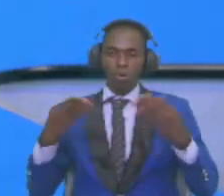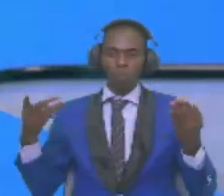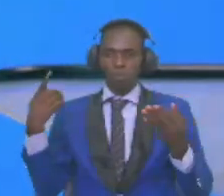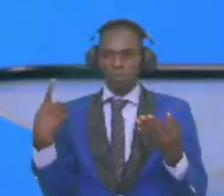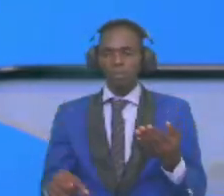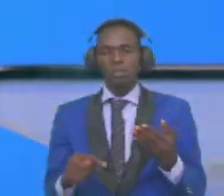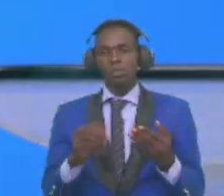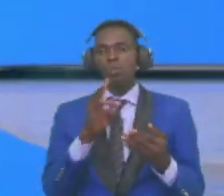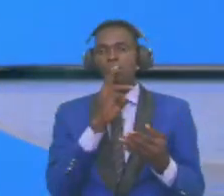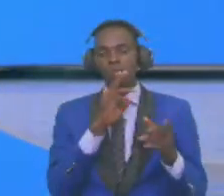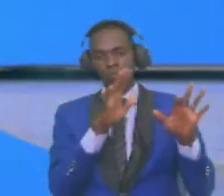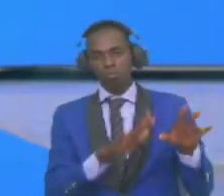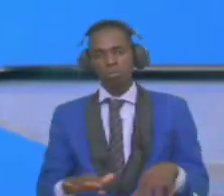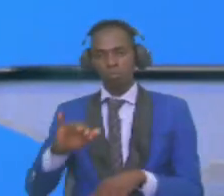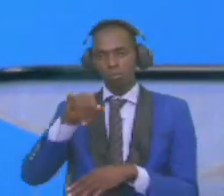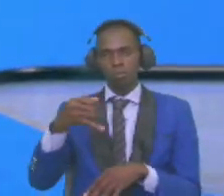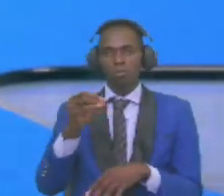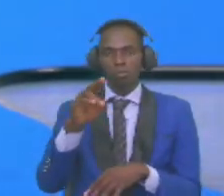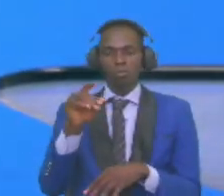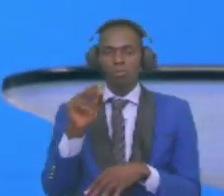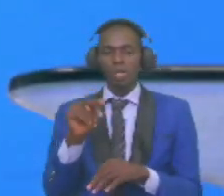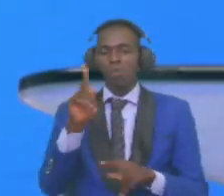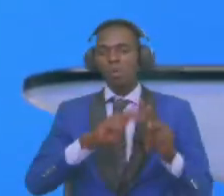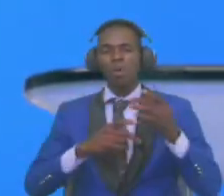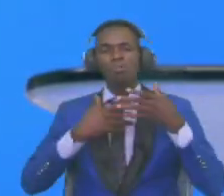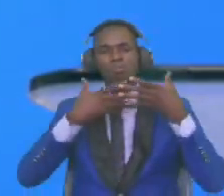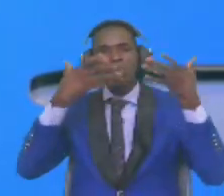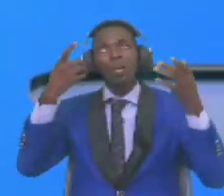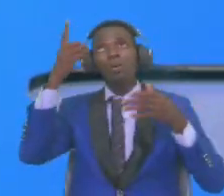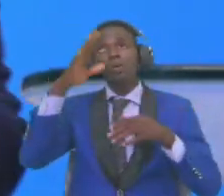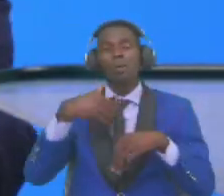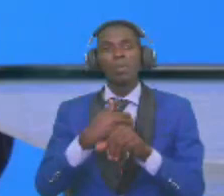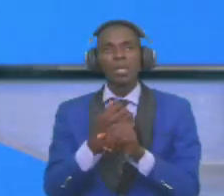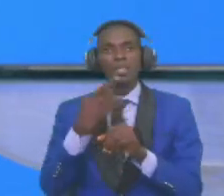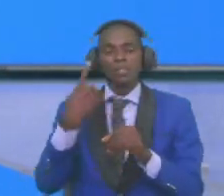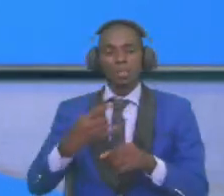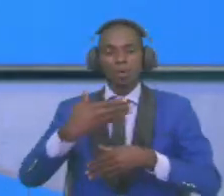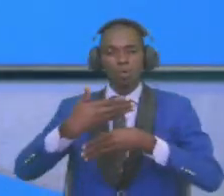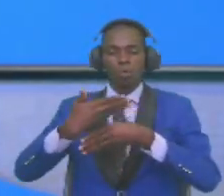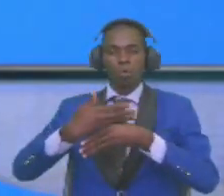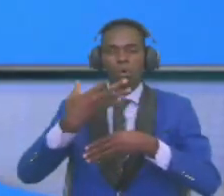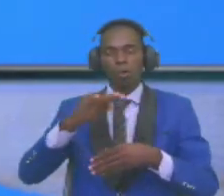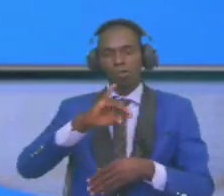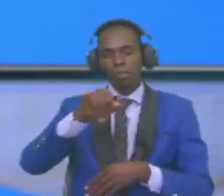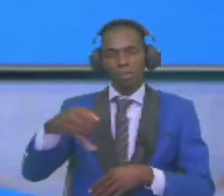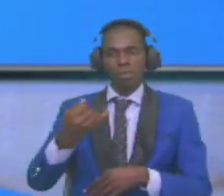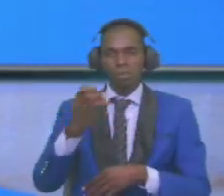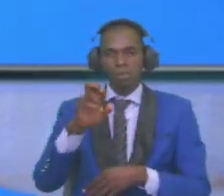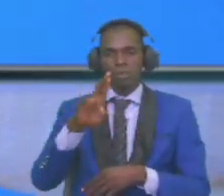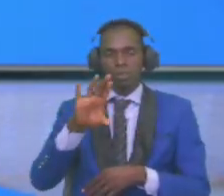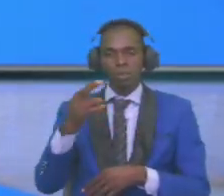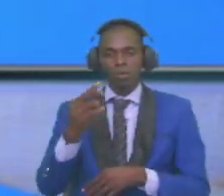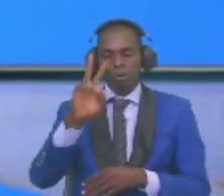achètent et diable diviser le fleuve jourdain les genres crier et tu as fait couler jéricho